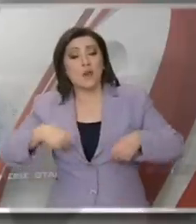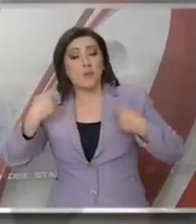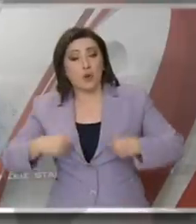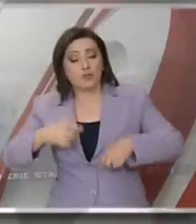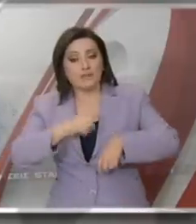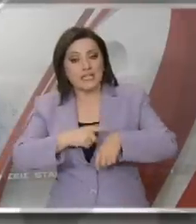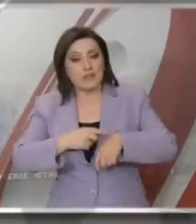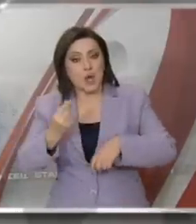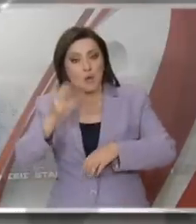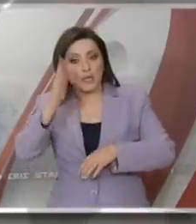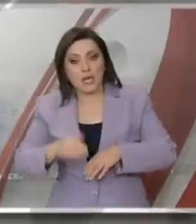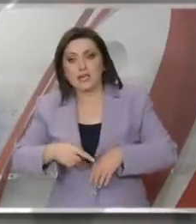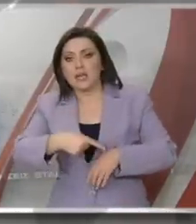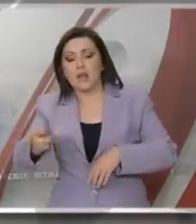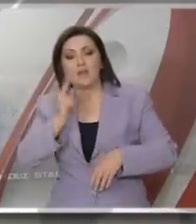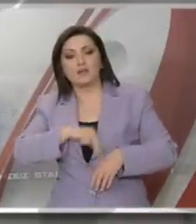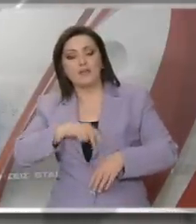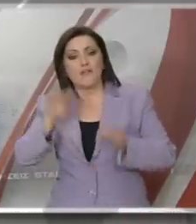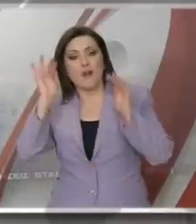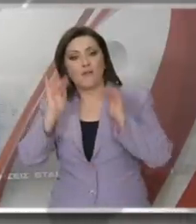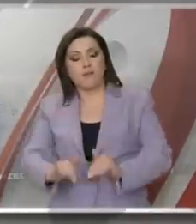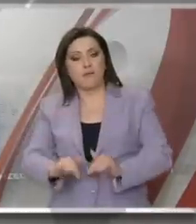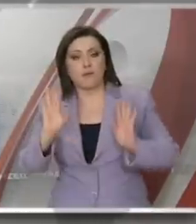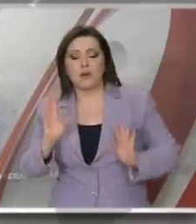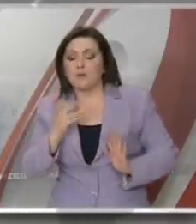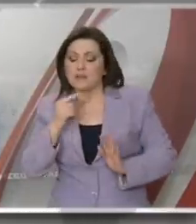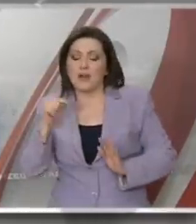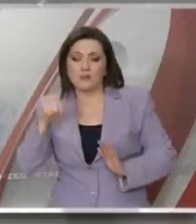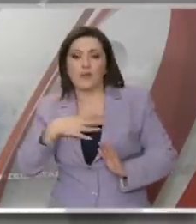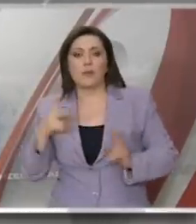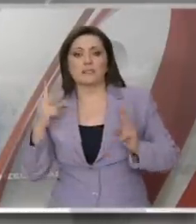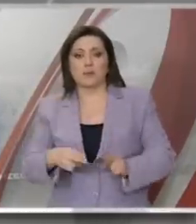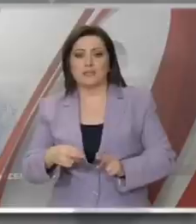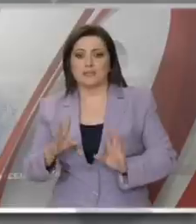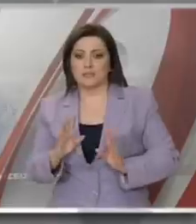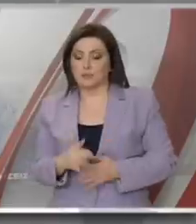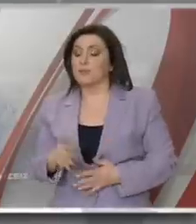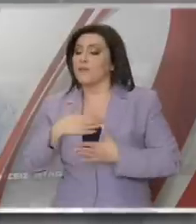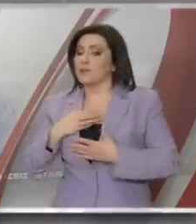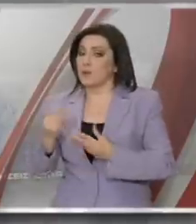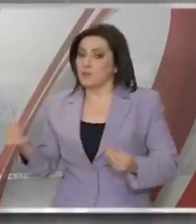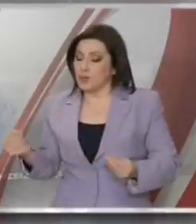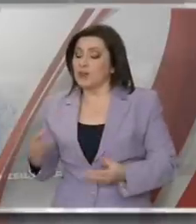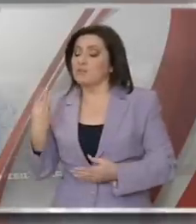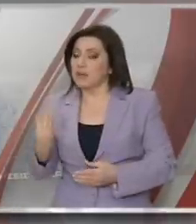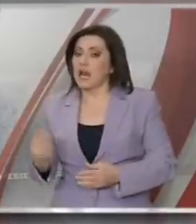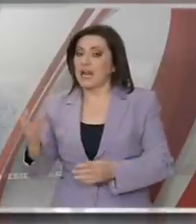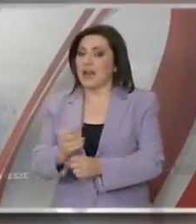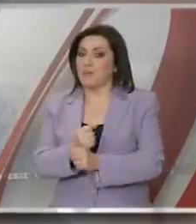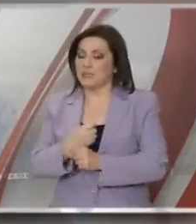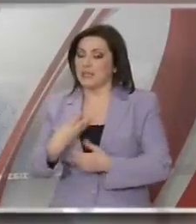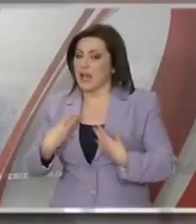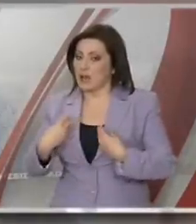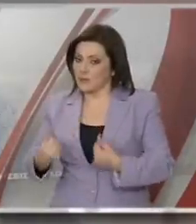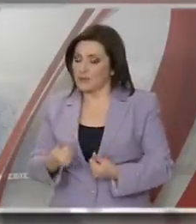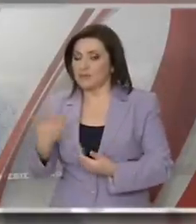περισσότερα λεφτά σστο βάρος και στην πλάτη της υπόλοιπης κοινωνίας θα σταματήσει μάλιστα μάλιστα κύριε ηλιόπουλε σας ευχαριστώ πολύ καλή επιτυχία εύχομαι σε